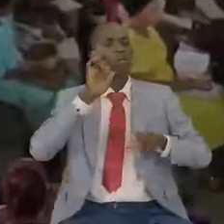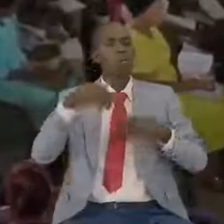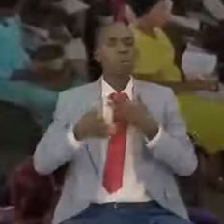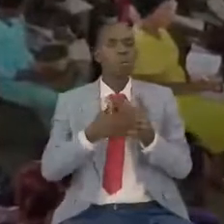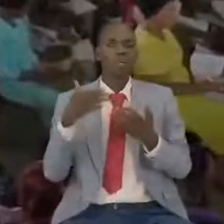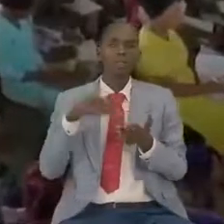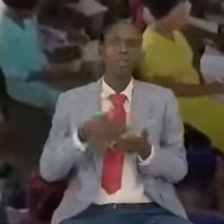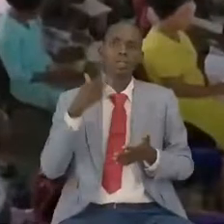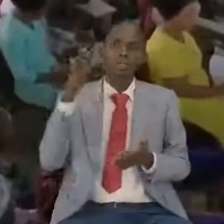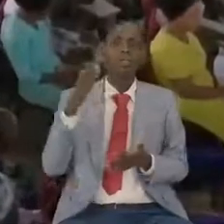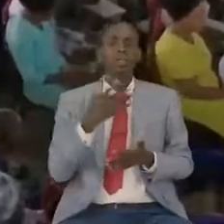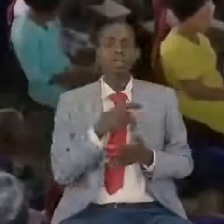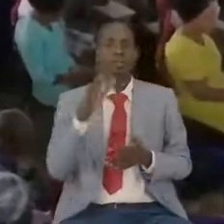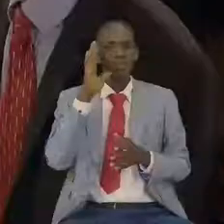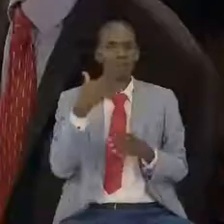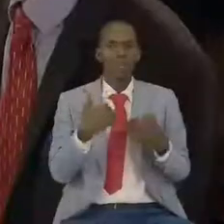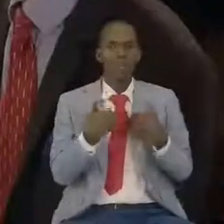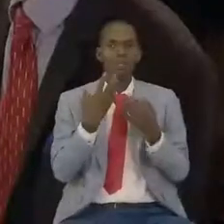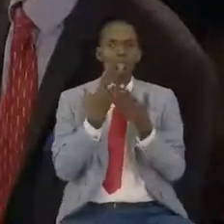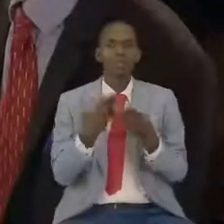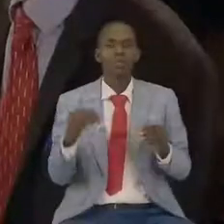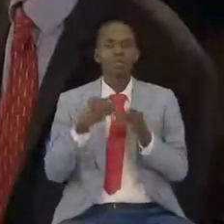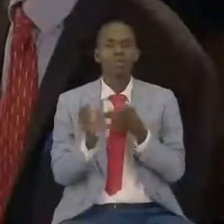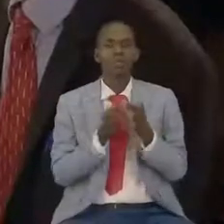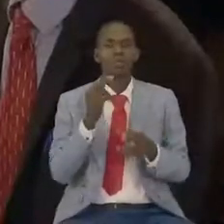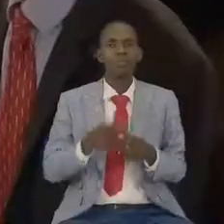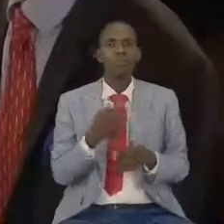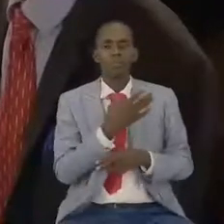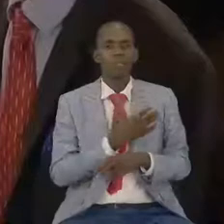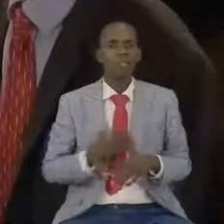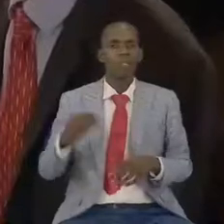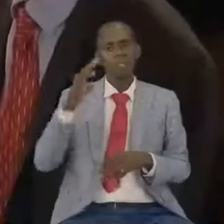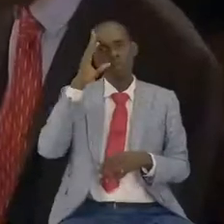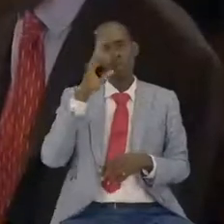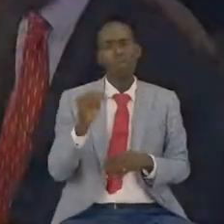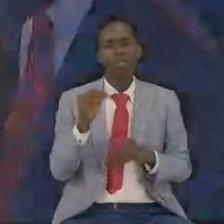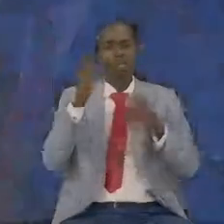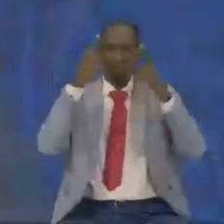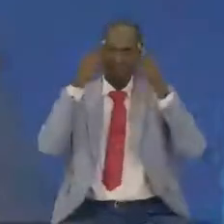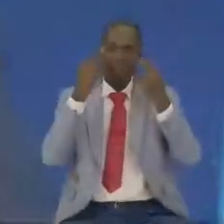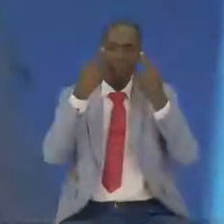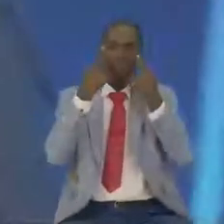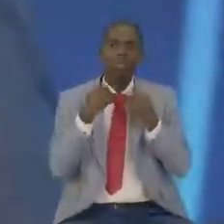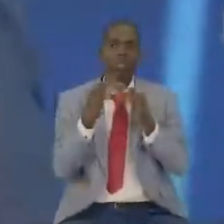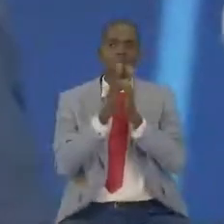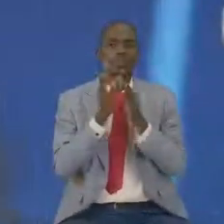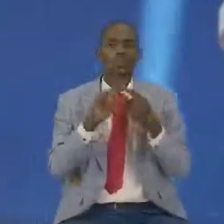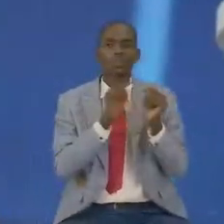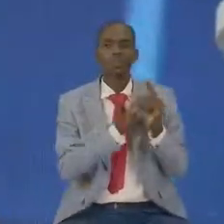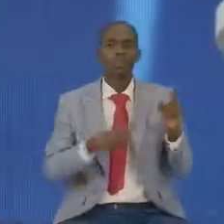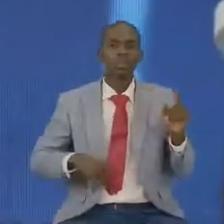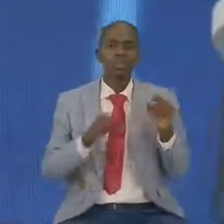tu auras la solution au nom de Jésus. Il cria à l'Éternel. Et l'Éternel lui